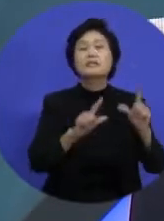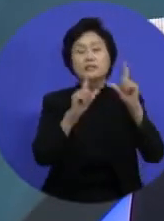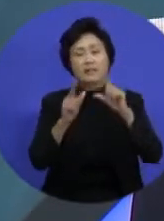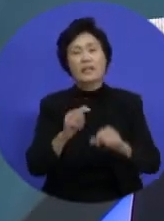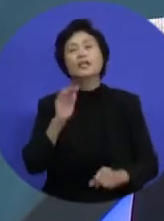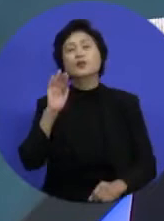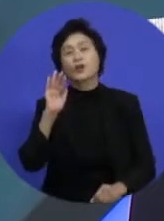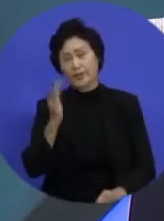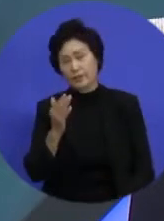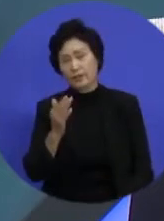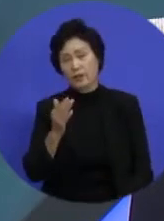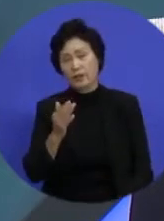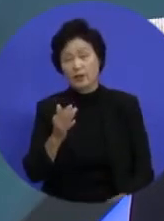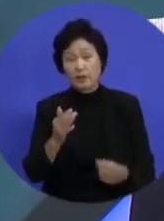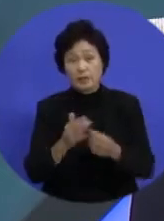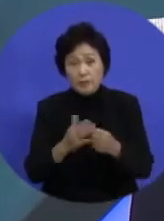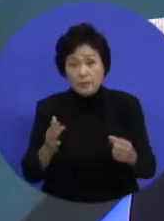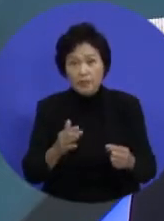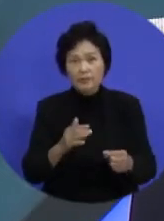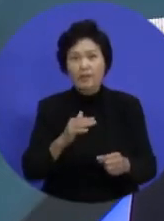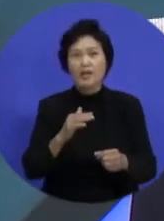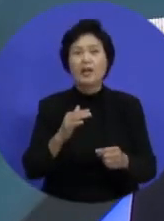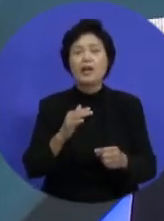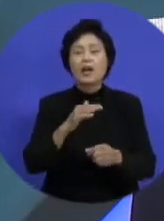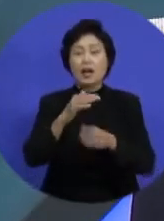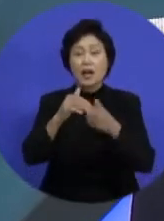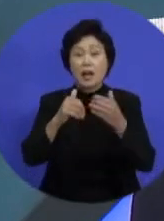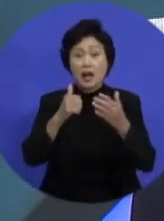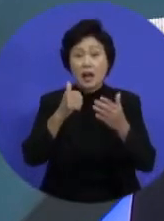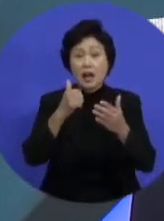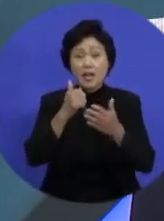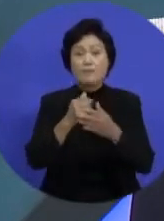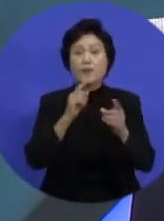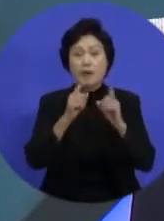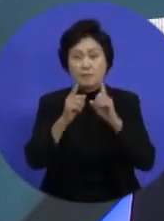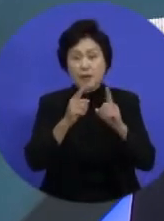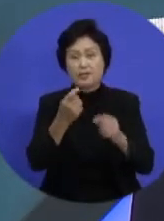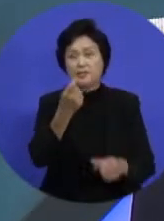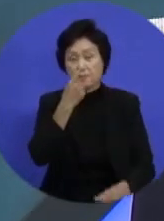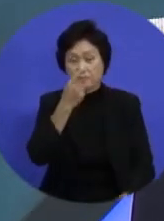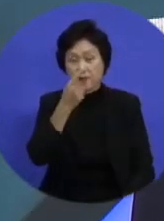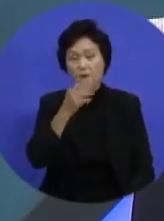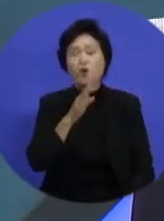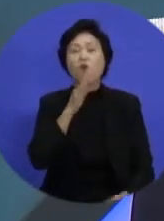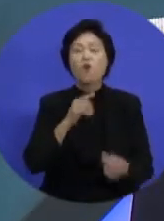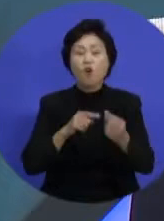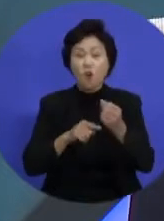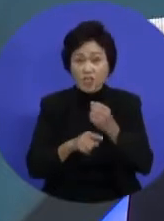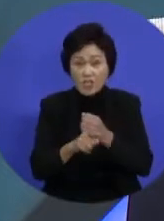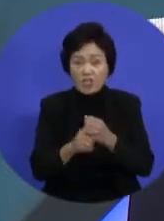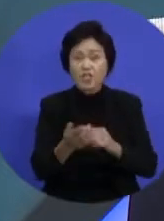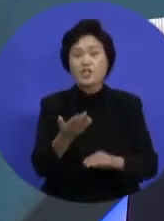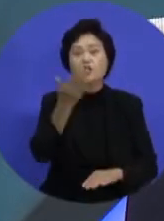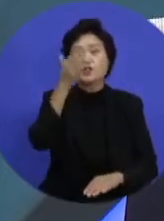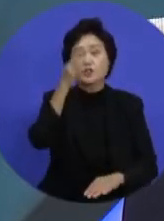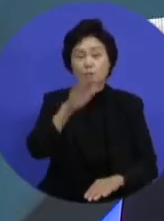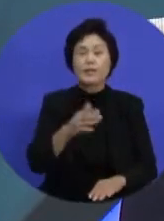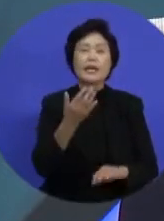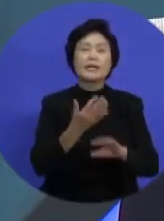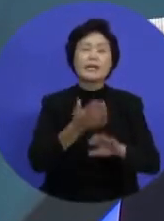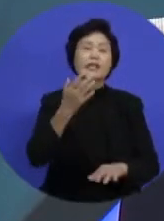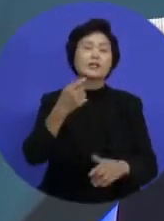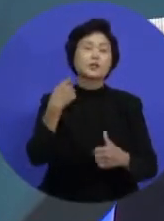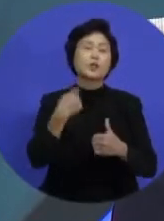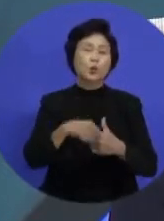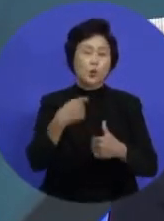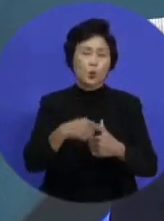말씀을 배워나가고 그 위에다가 이제 진리와 그것들 위에다 교육의 어떤 교육적인 부분들을 세워나갈 때